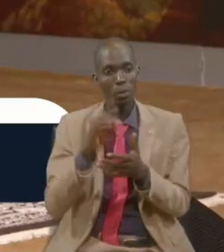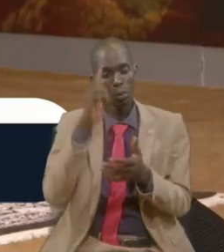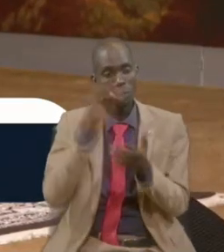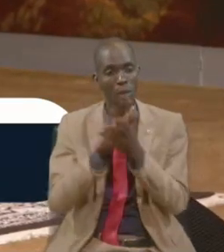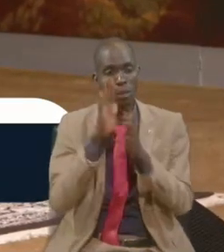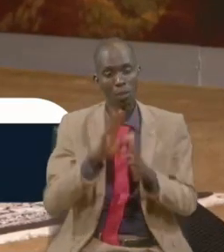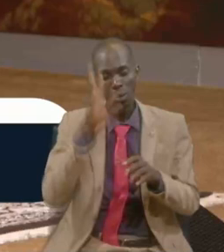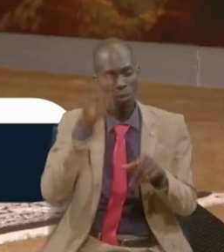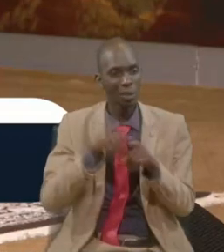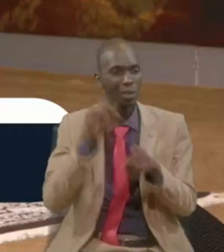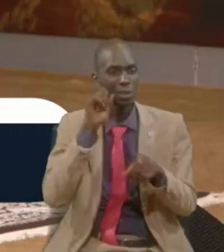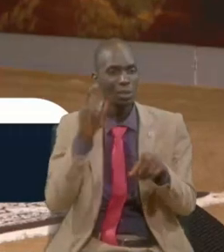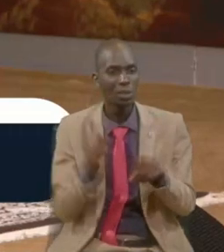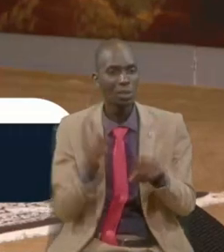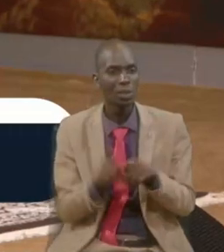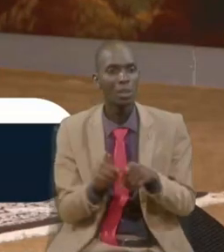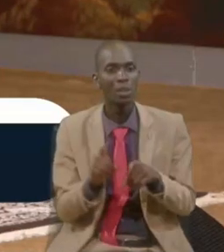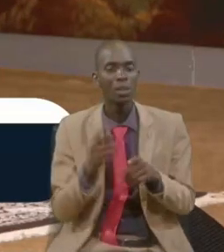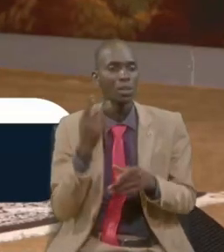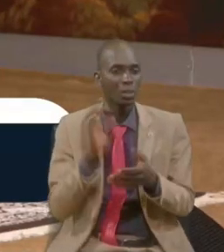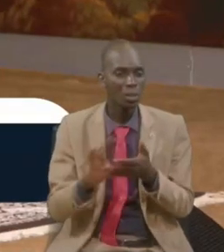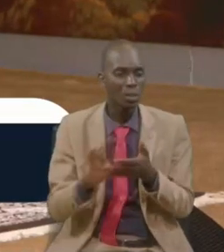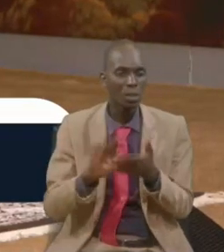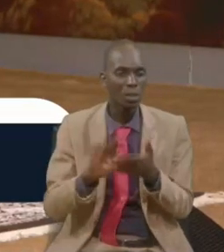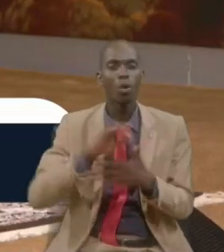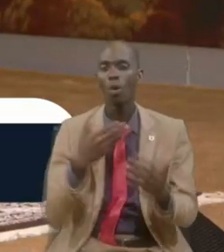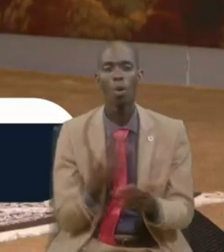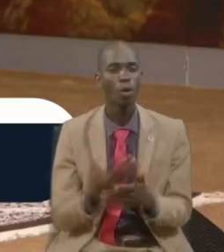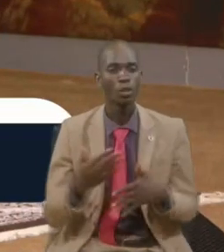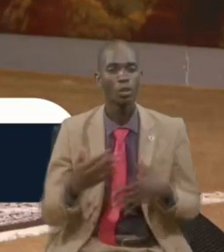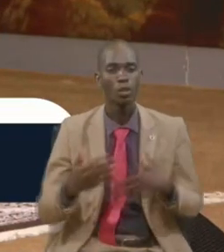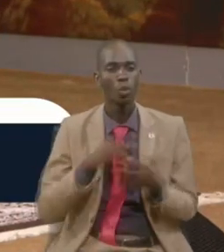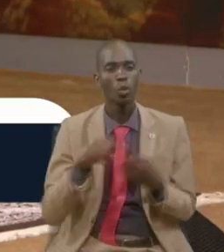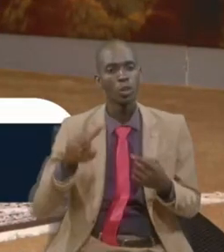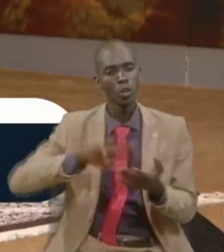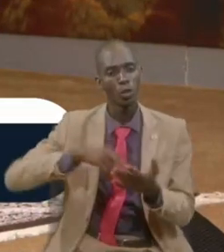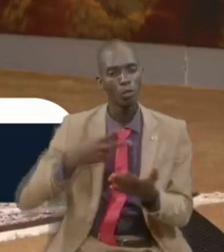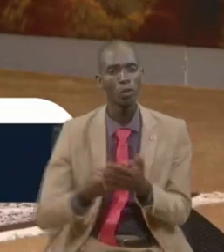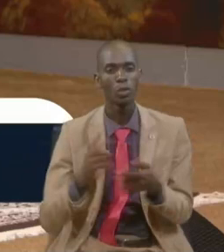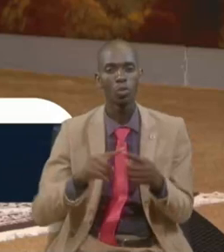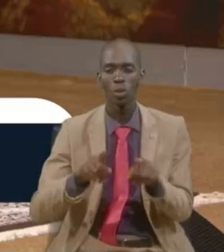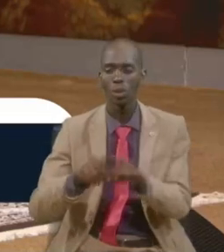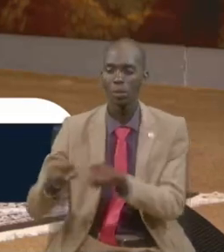joie complète les diverses épreuves auxquelles vous pouvez être exposés.